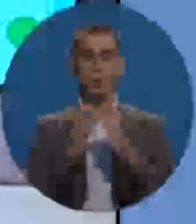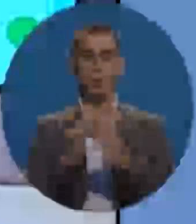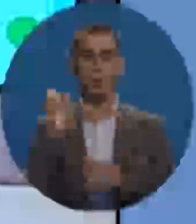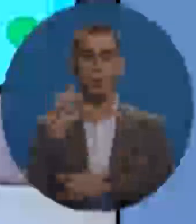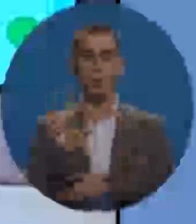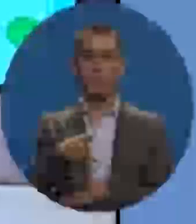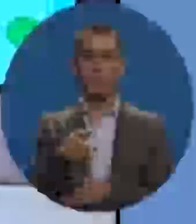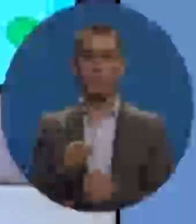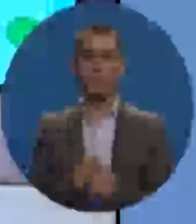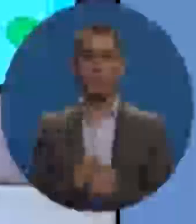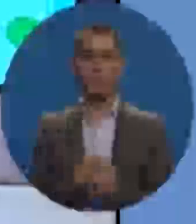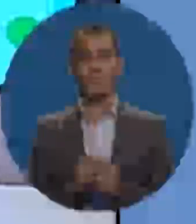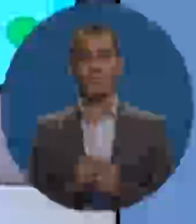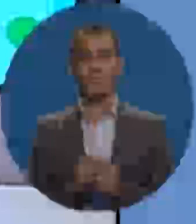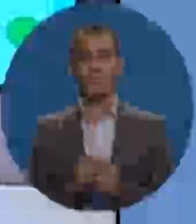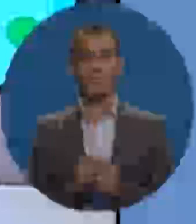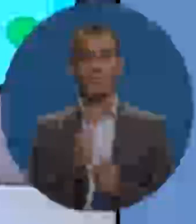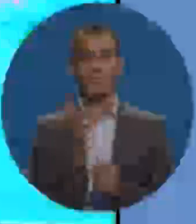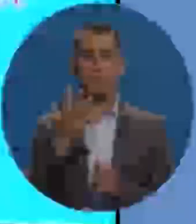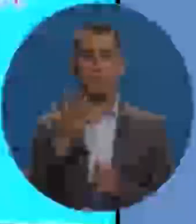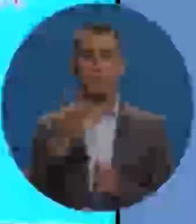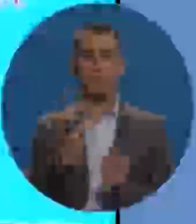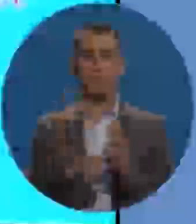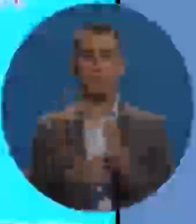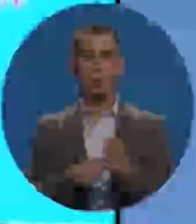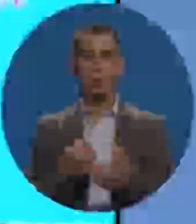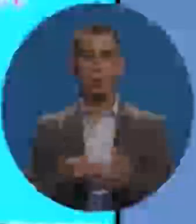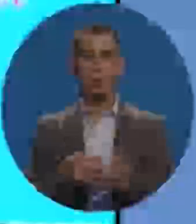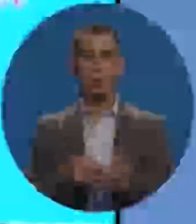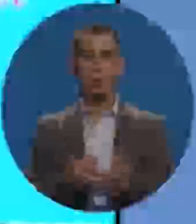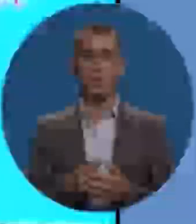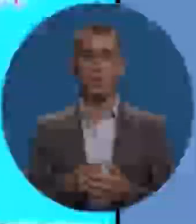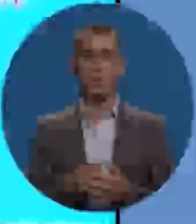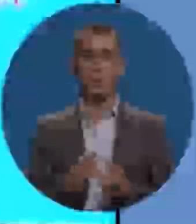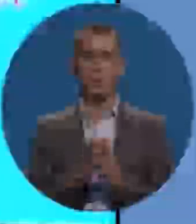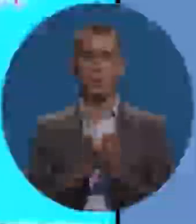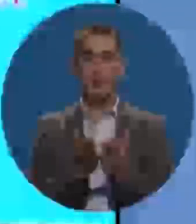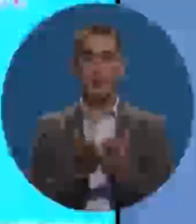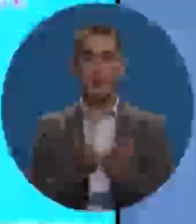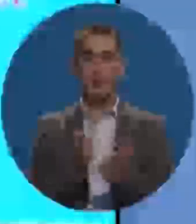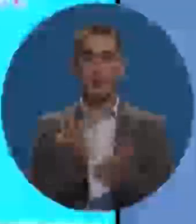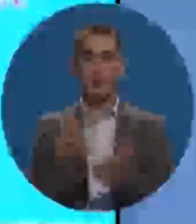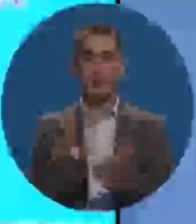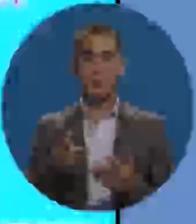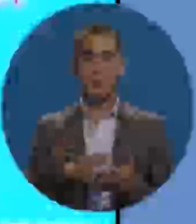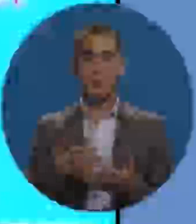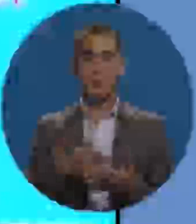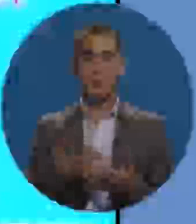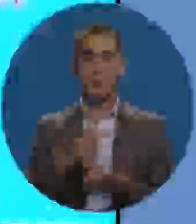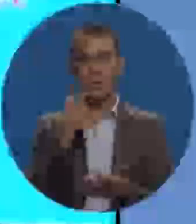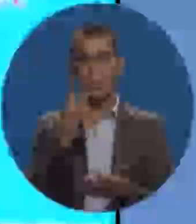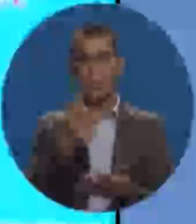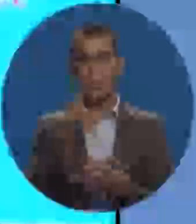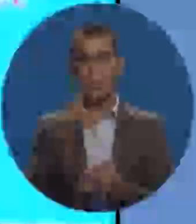Үйге тапсырма. 5-ші, 6-шы мысал. Сабақлығыңыздағы 20-ші